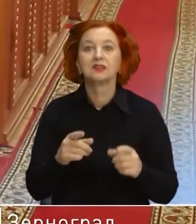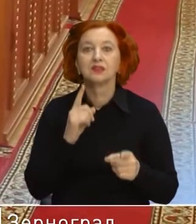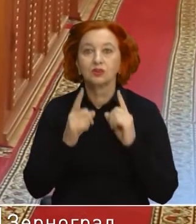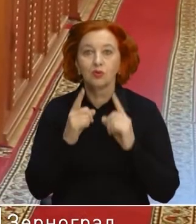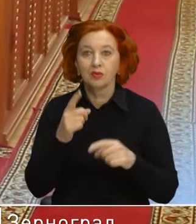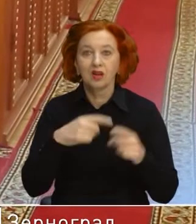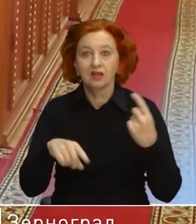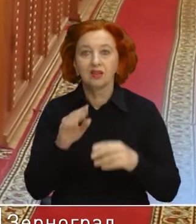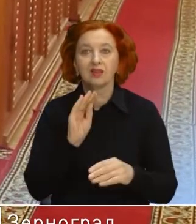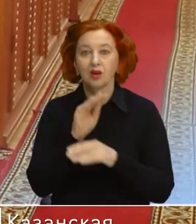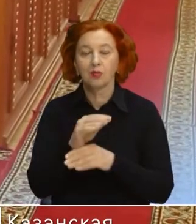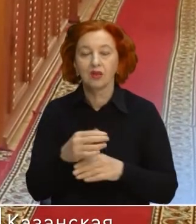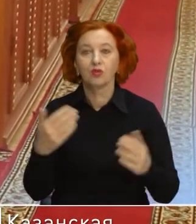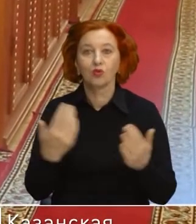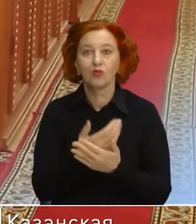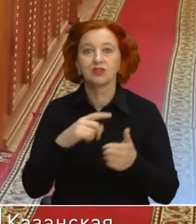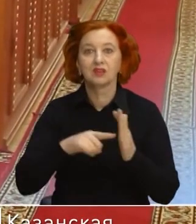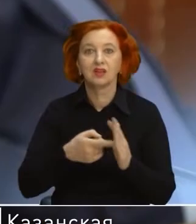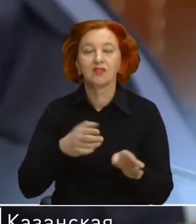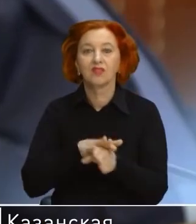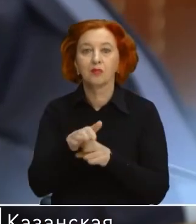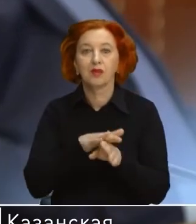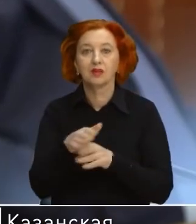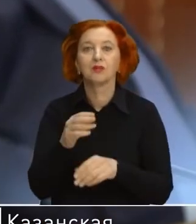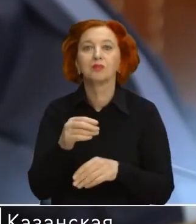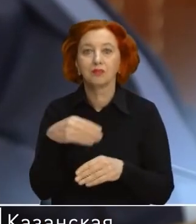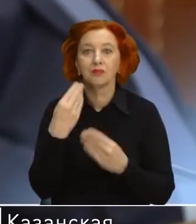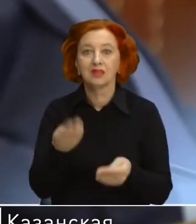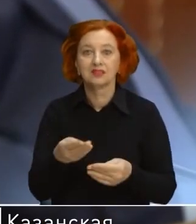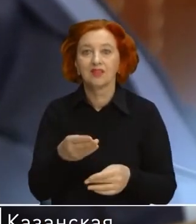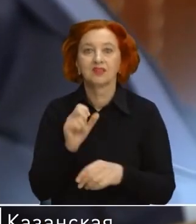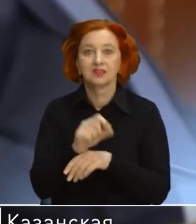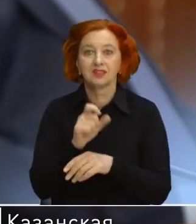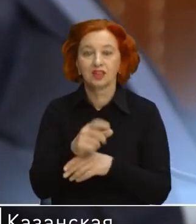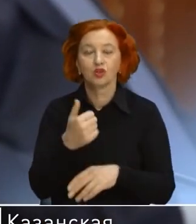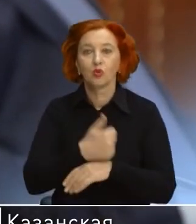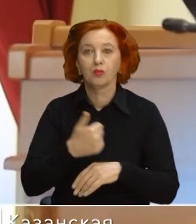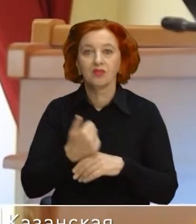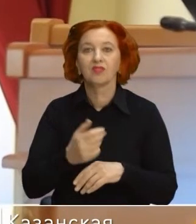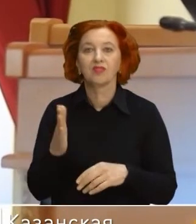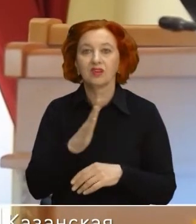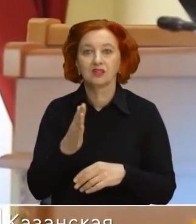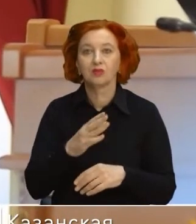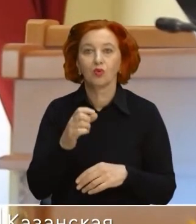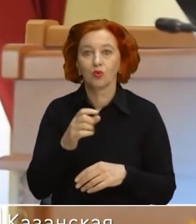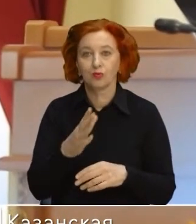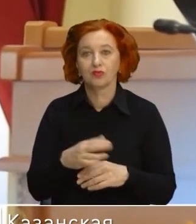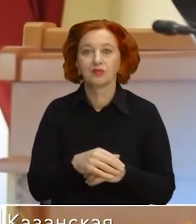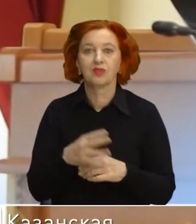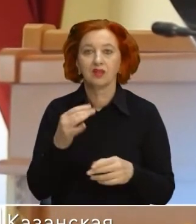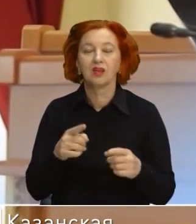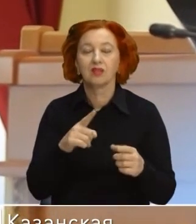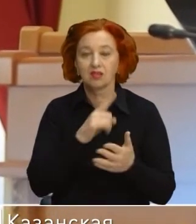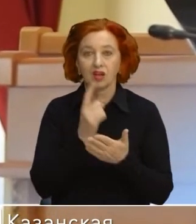бюджета создаст дополнительные условия для выполнения поставленных президентом России и губернатором Донского региона приоритетных задач. Ко